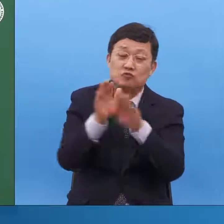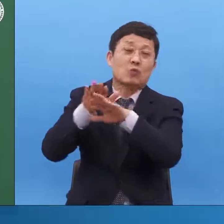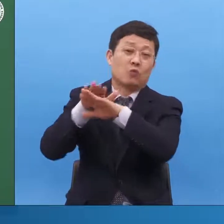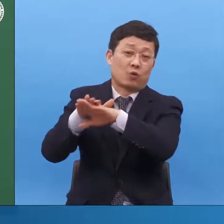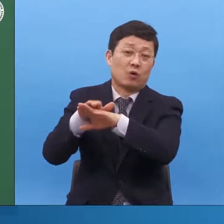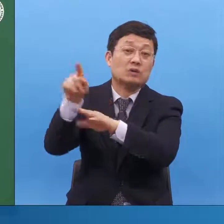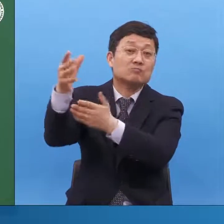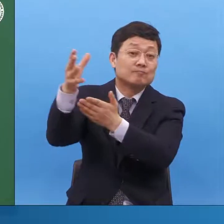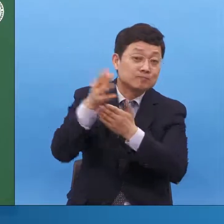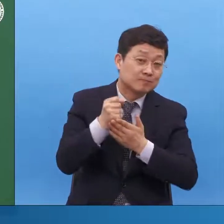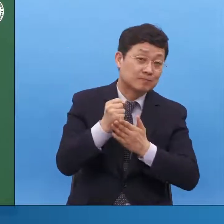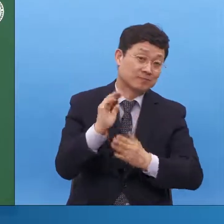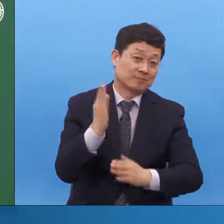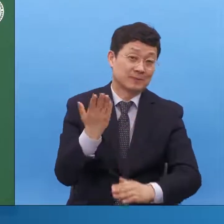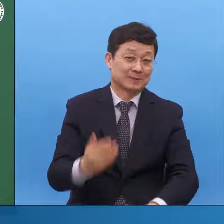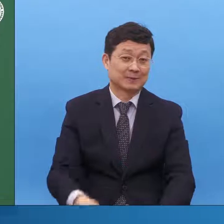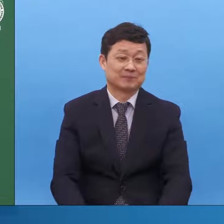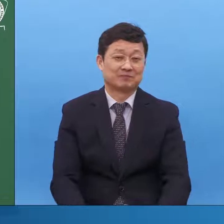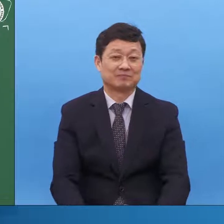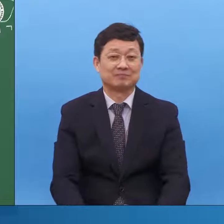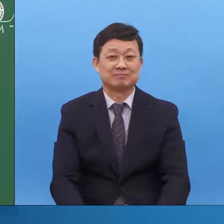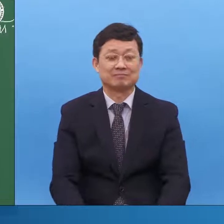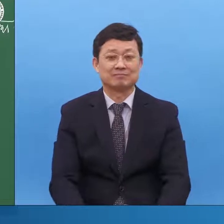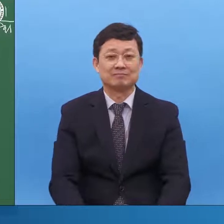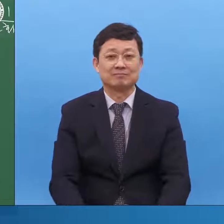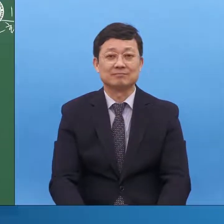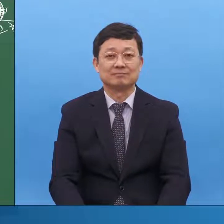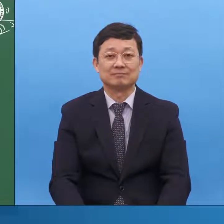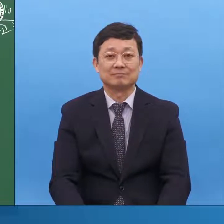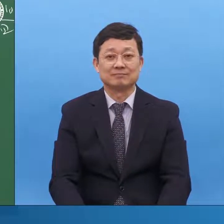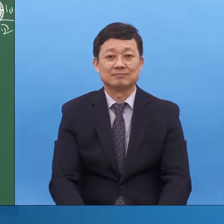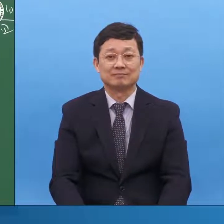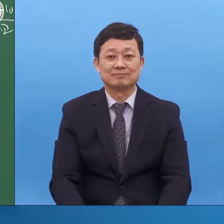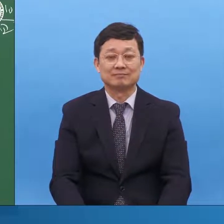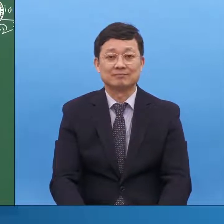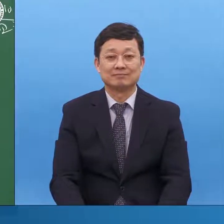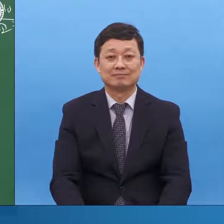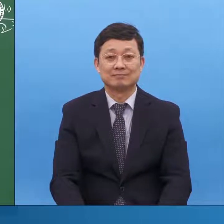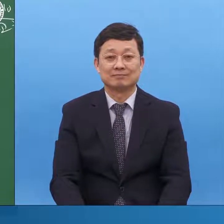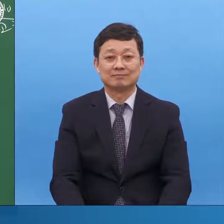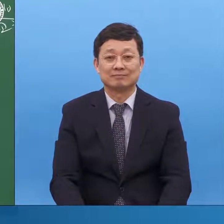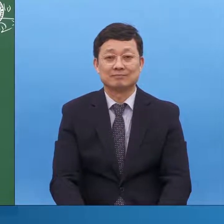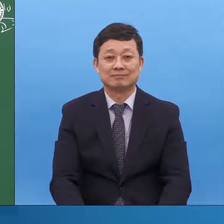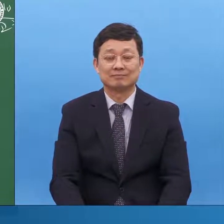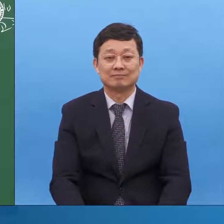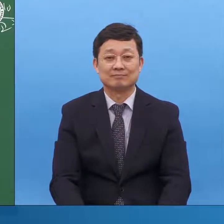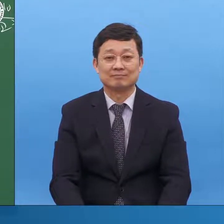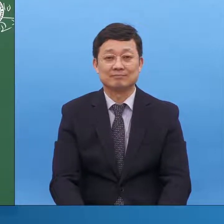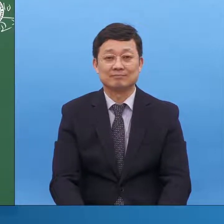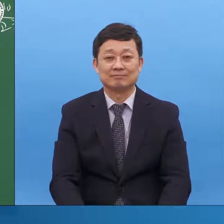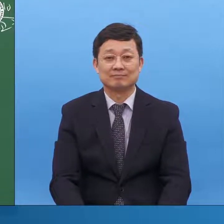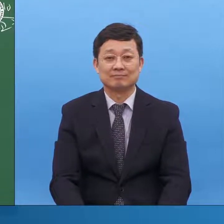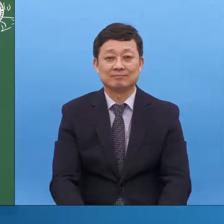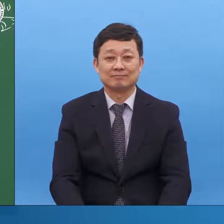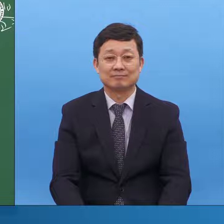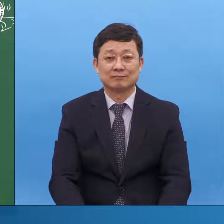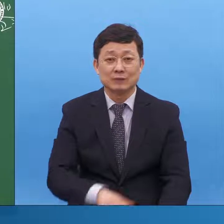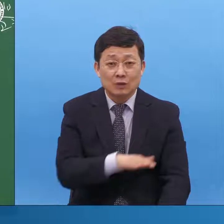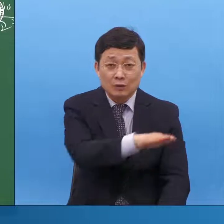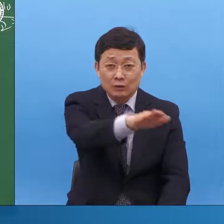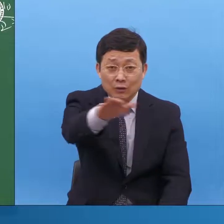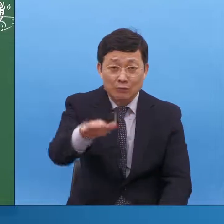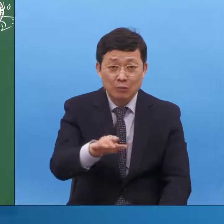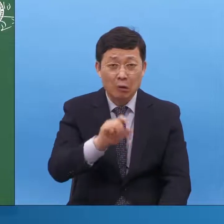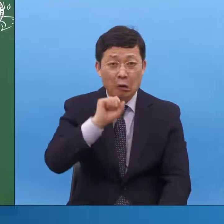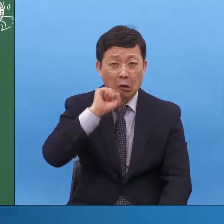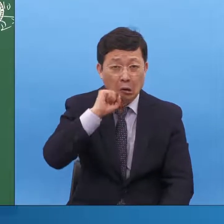blessing to give the 70 influences to the 70 nations. 여러분은 아니라고 느끼겠지만 하나님은 그렇게 준비했습니다. Although